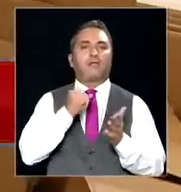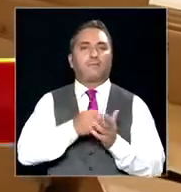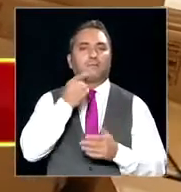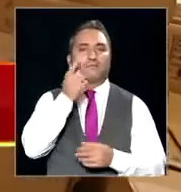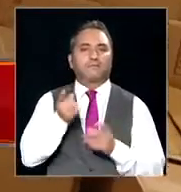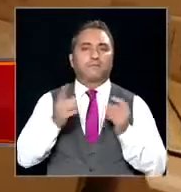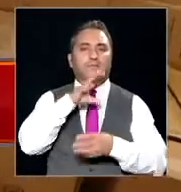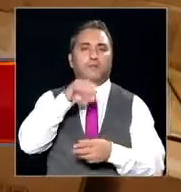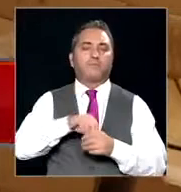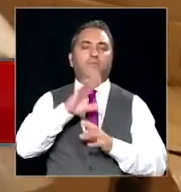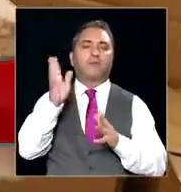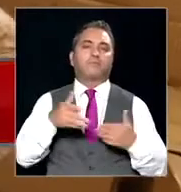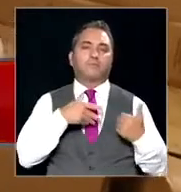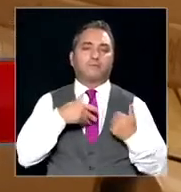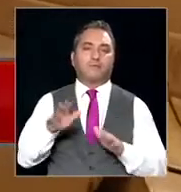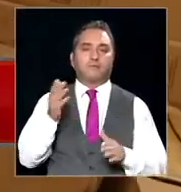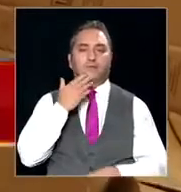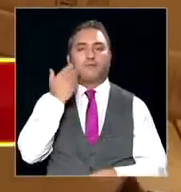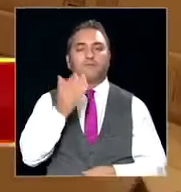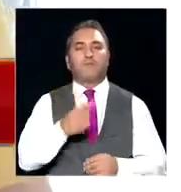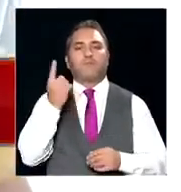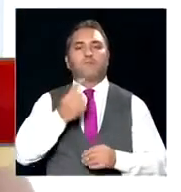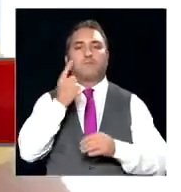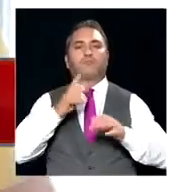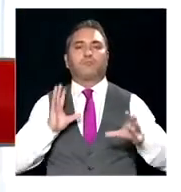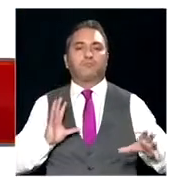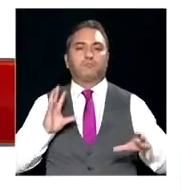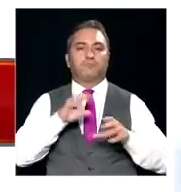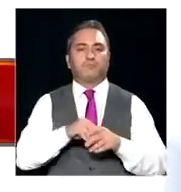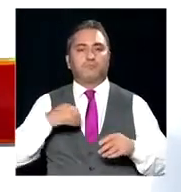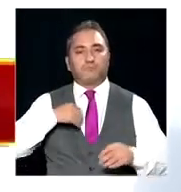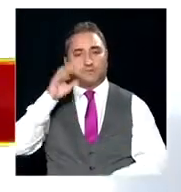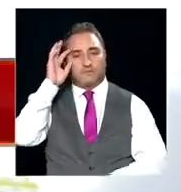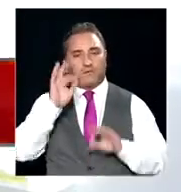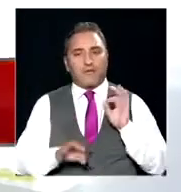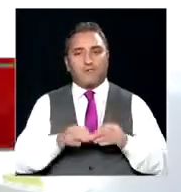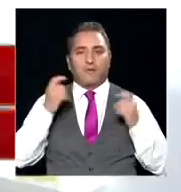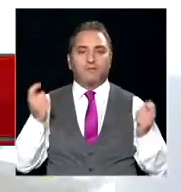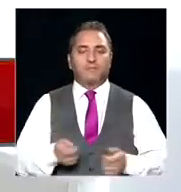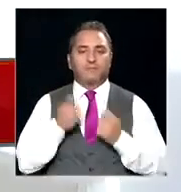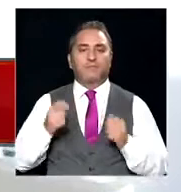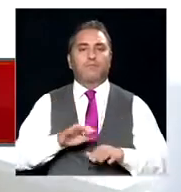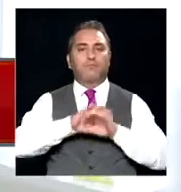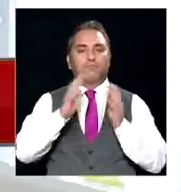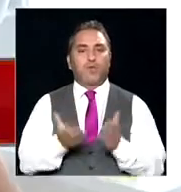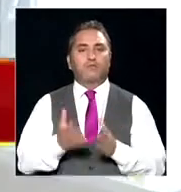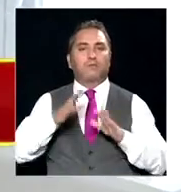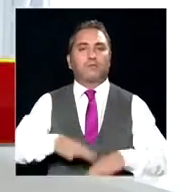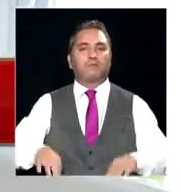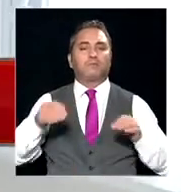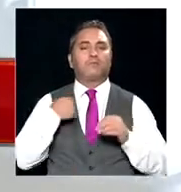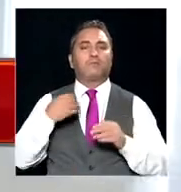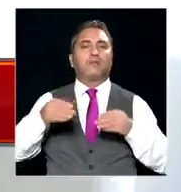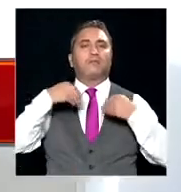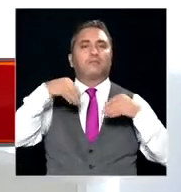arka kapıdan dışarı çıktılar ve minibüse yüklediler. Binbir emekle hazırladığımız vakumlu poşetlerde stand ürünlerimiz